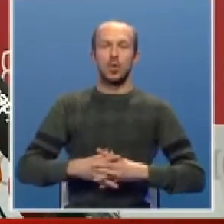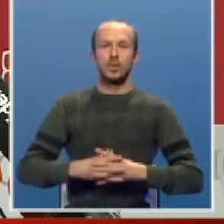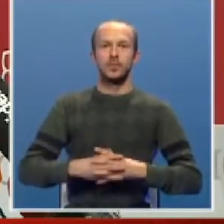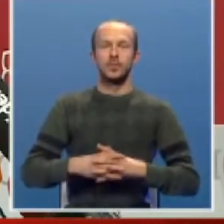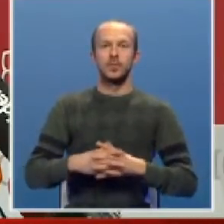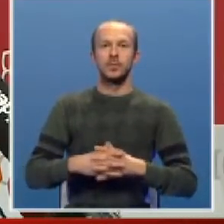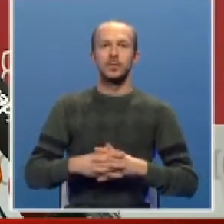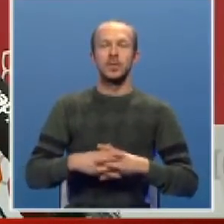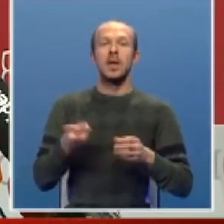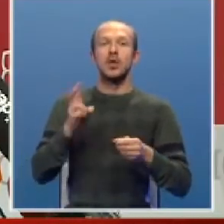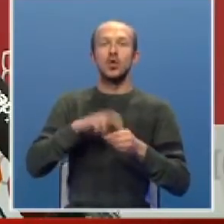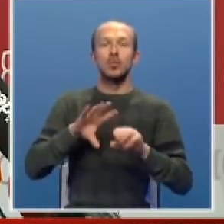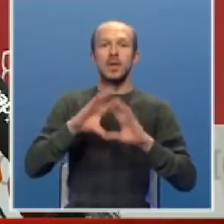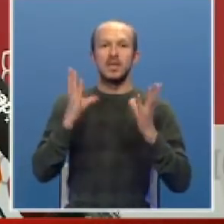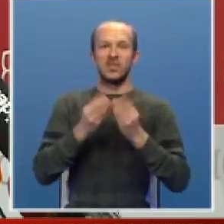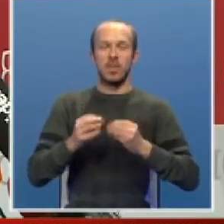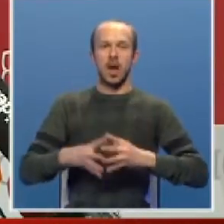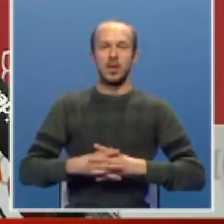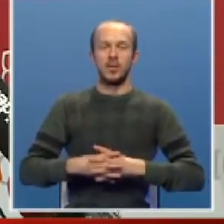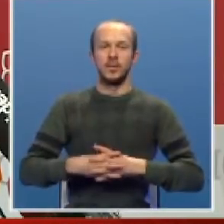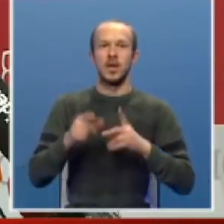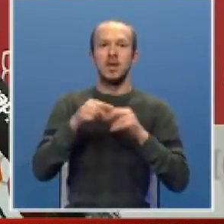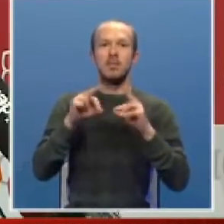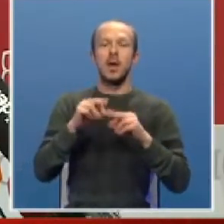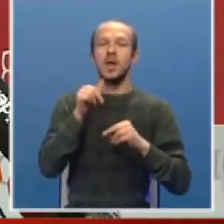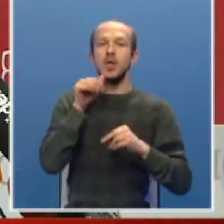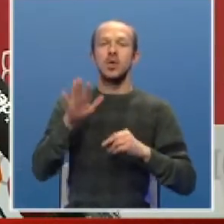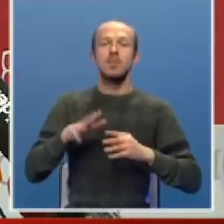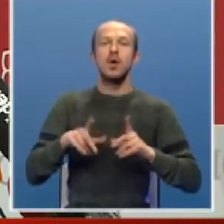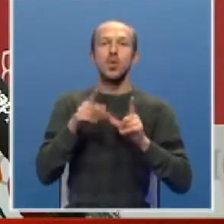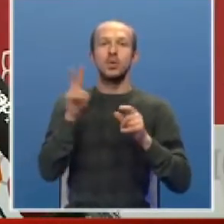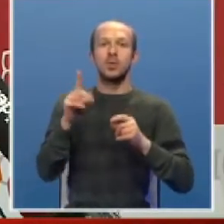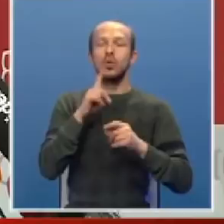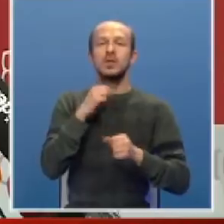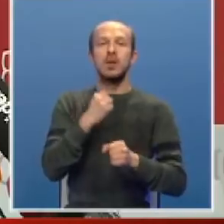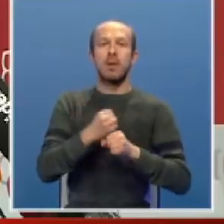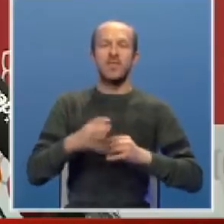je dostupan svima, pa i onima u inostranstvu